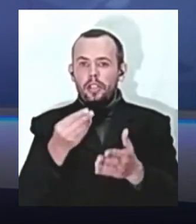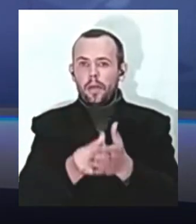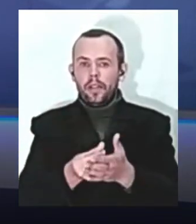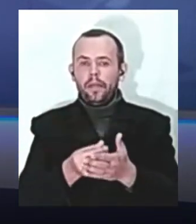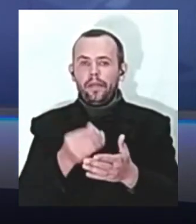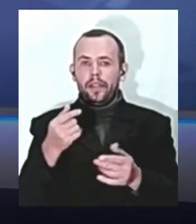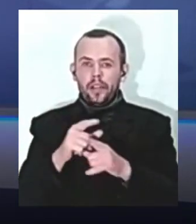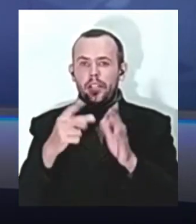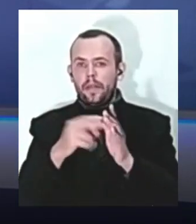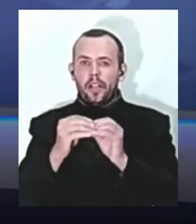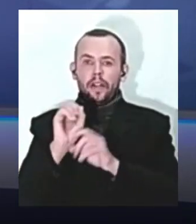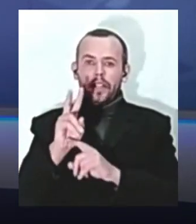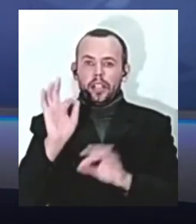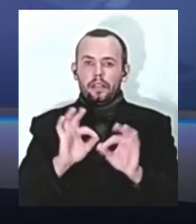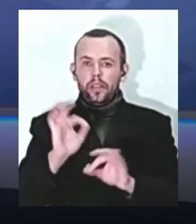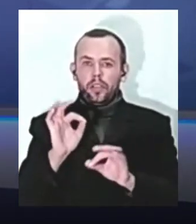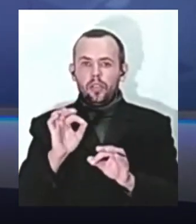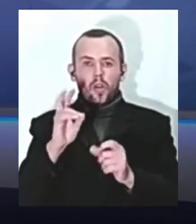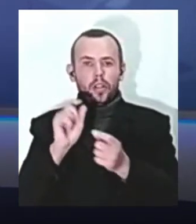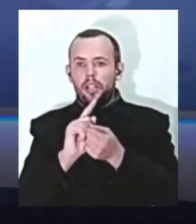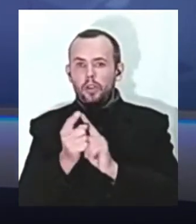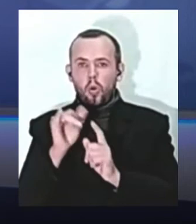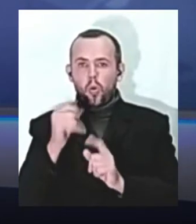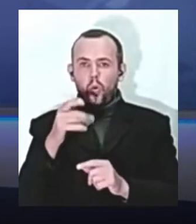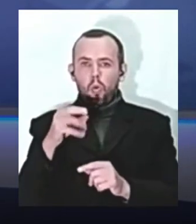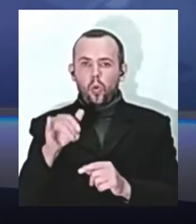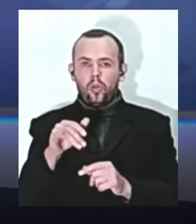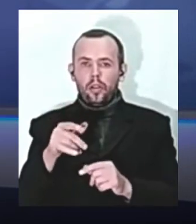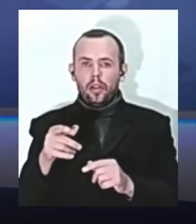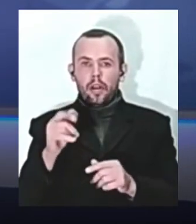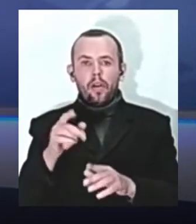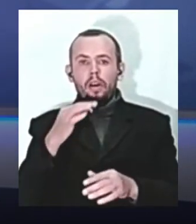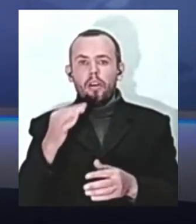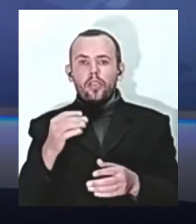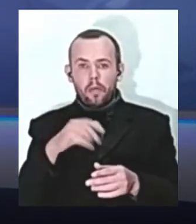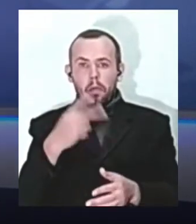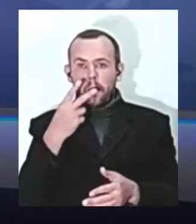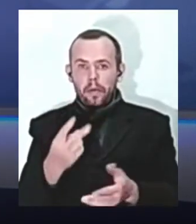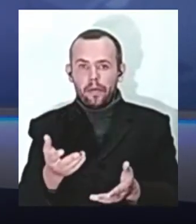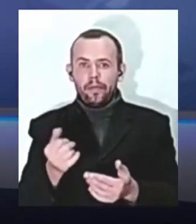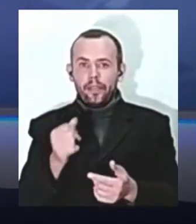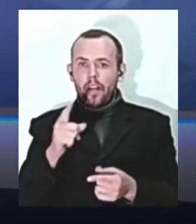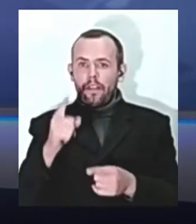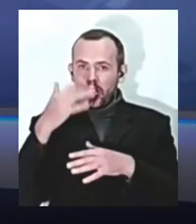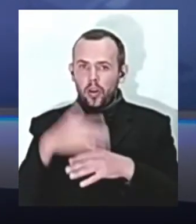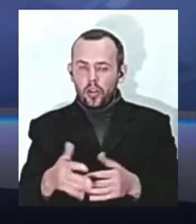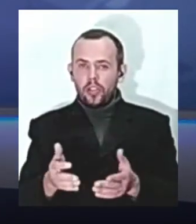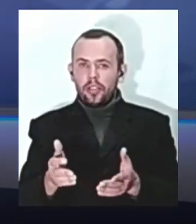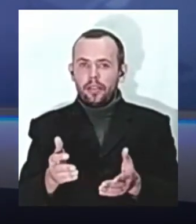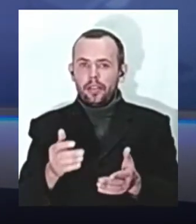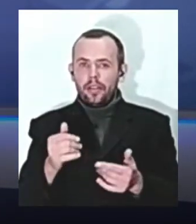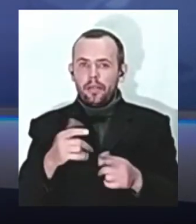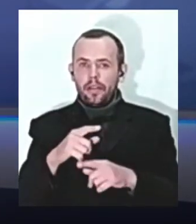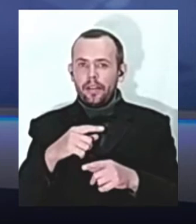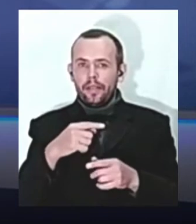10, 12%, не змінюючи угоди. Податкова каже, так, ми це бачимо, але ж ви зрозумієте, у нього в договорі 3%, він